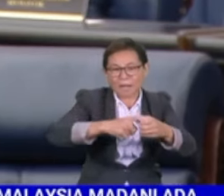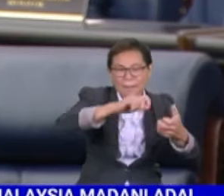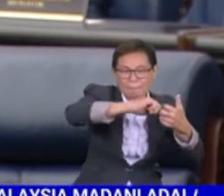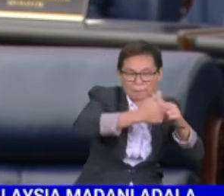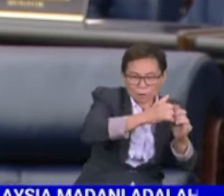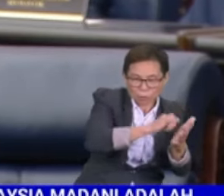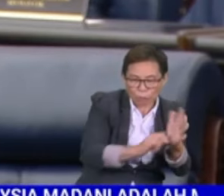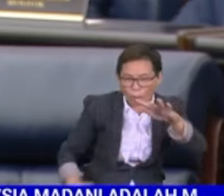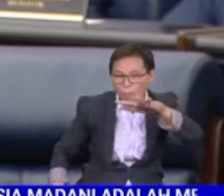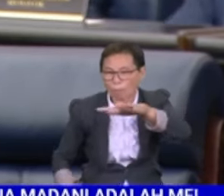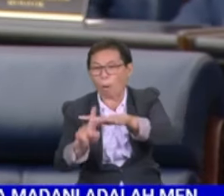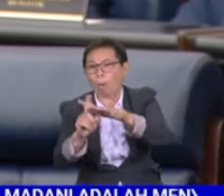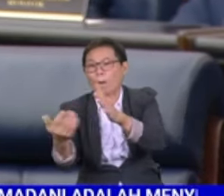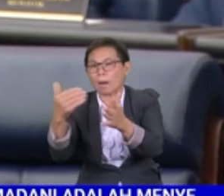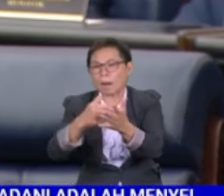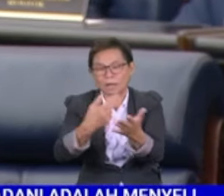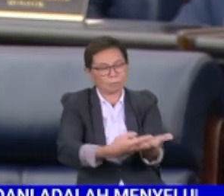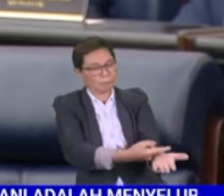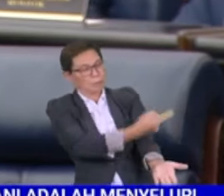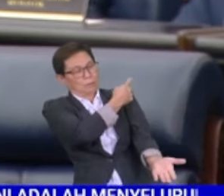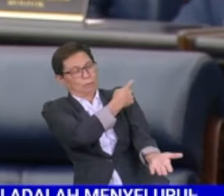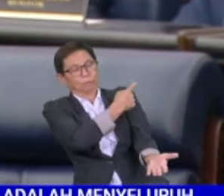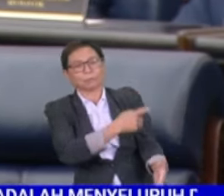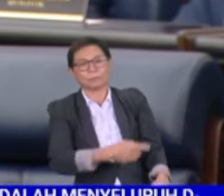berkenaan yang timbul semula minggu lalu.